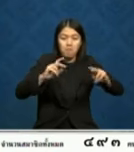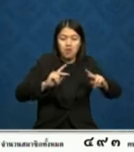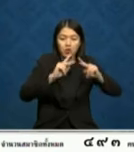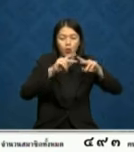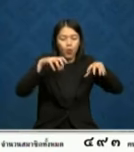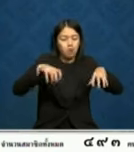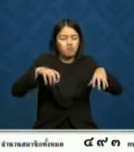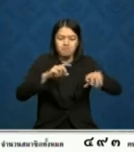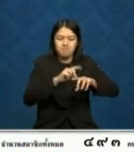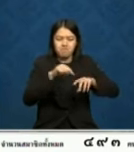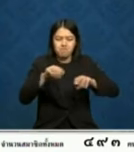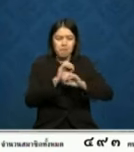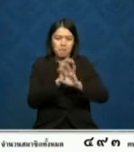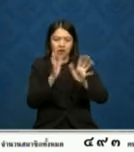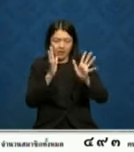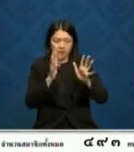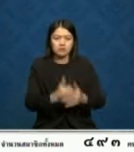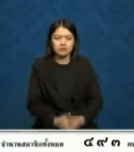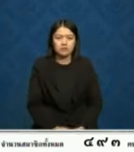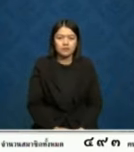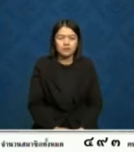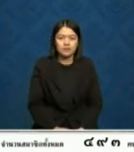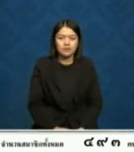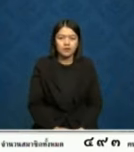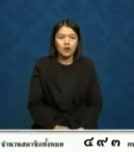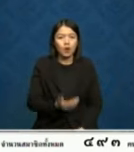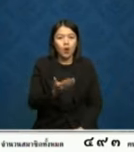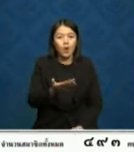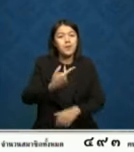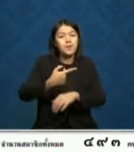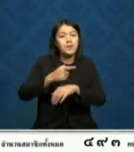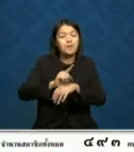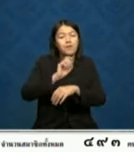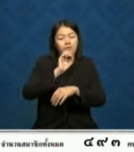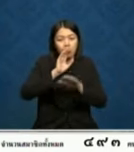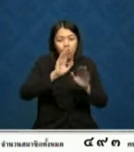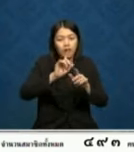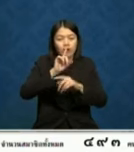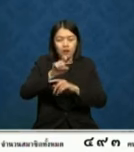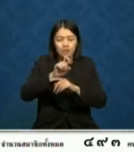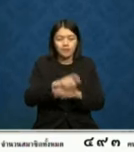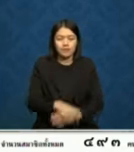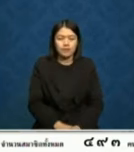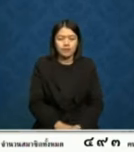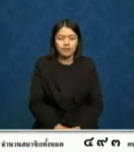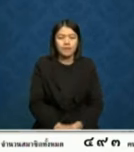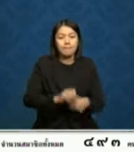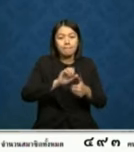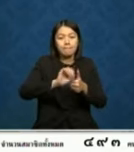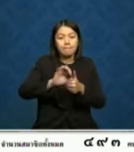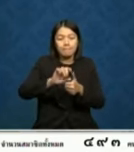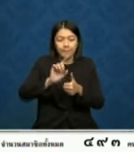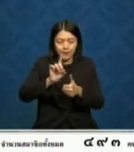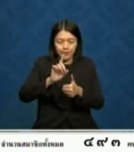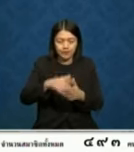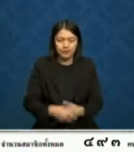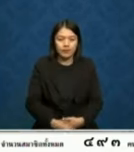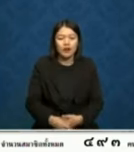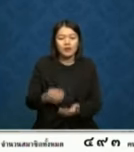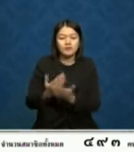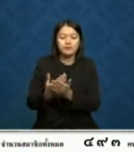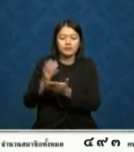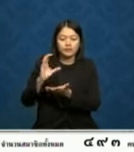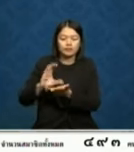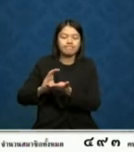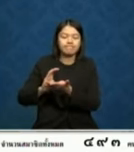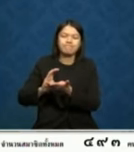ชัดเจนผมคิดว่าเป็นประเด็นที่อยากจะนำเรียนท่านประธานทีนี้ข้อเสนอแนะอย่างนี้ครับท่านประธานเรื่องนี้นะครับในส่วนของงบประมาณอาจ